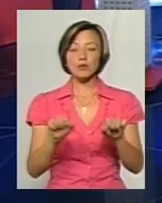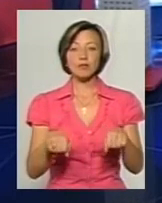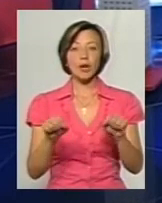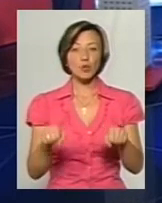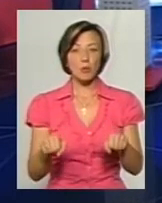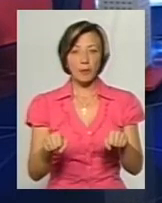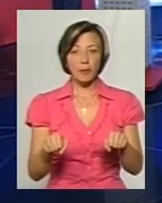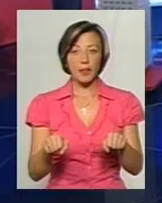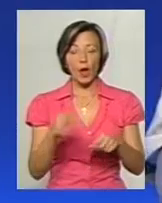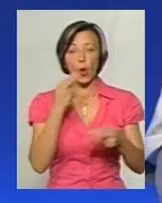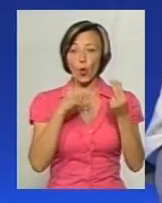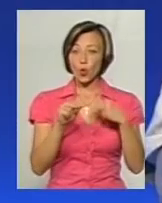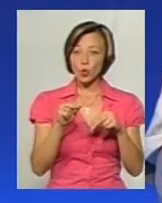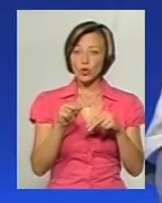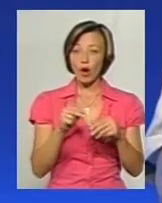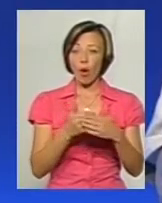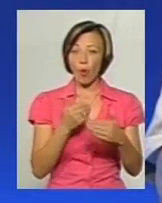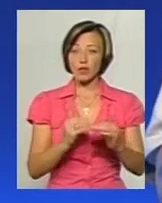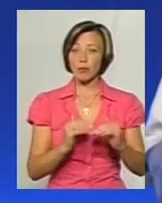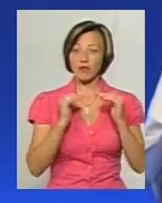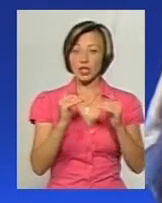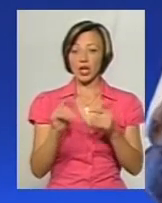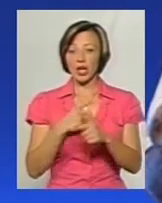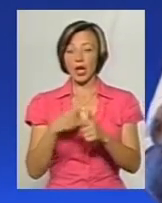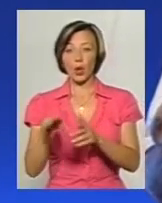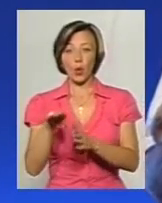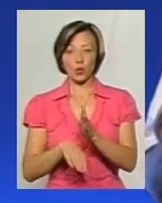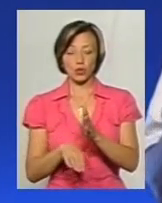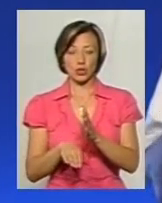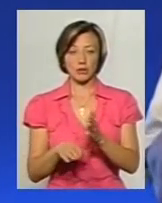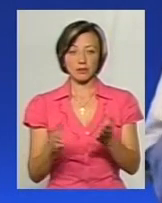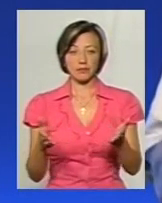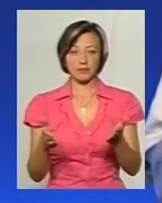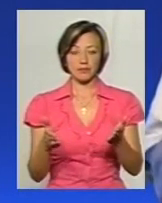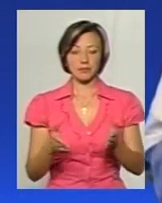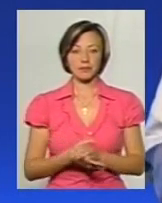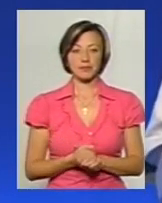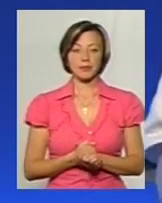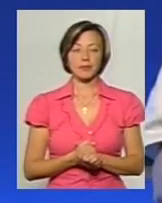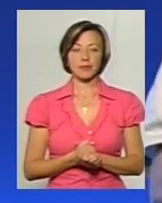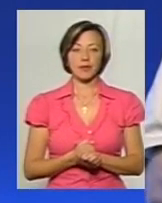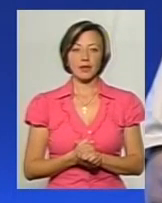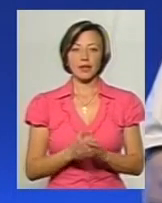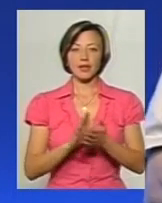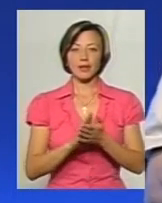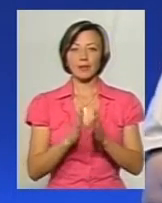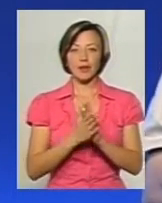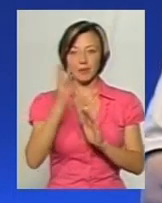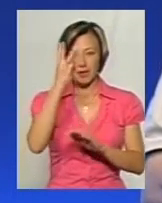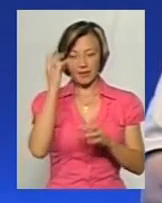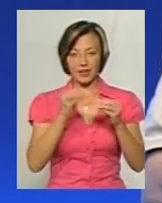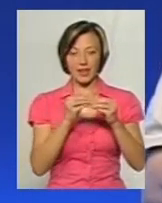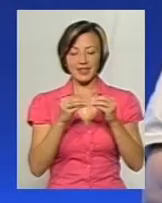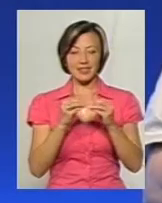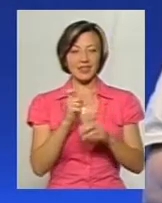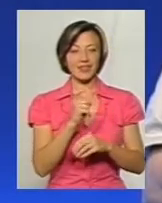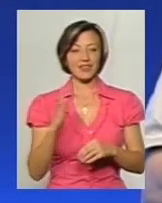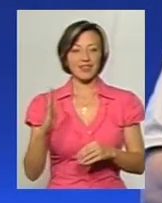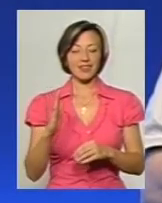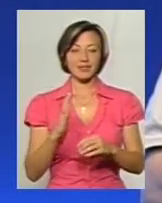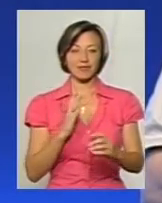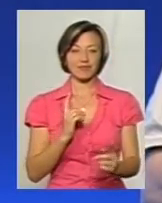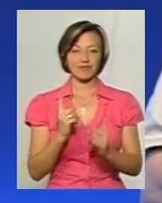способності. Вона улучшилась від повищення или ухудшилась? Ну, давайте, у нас просто, ми домовились в Хмельницькому, у нас по 10 хвилин на кожного,